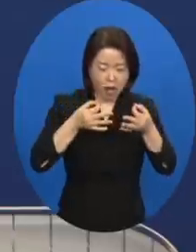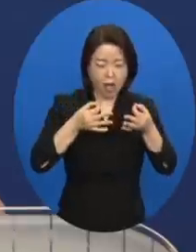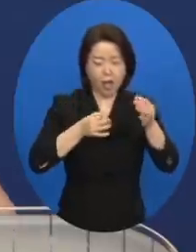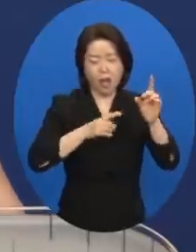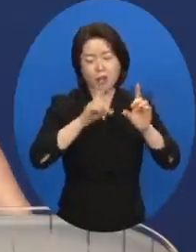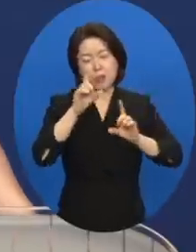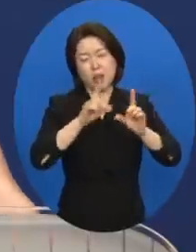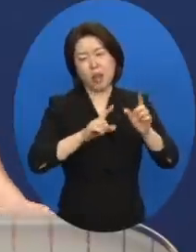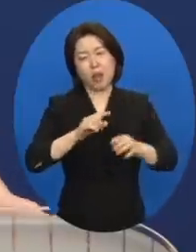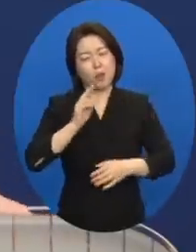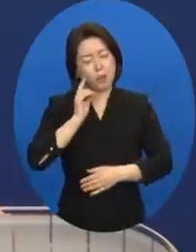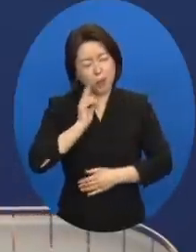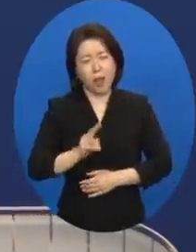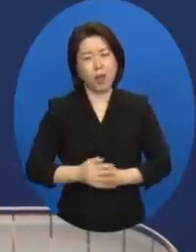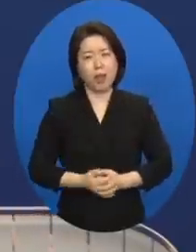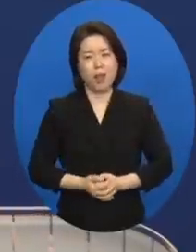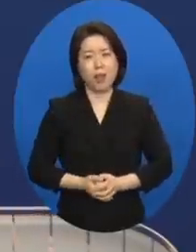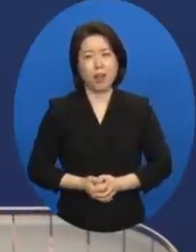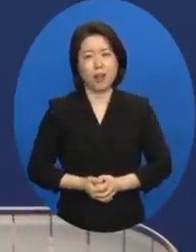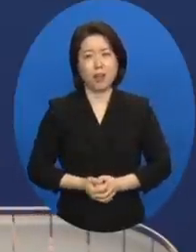가관이었어요. 가관.